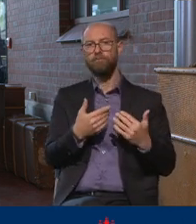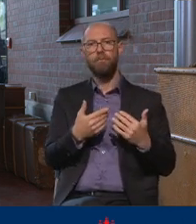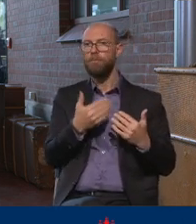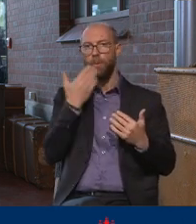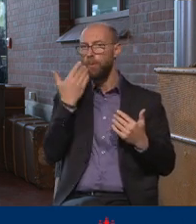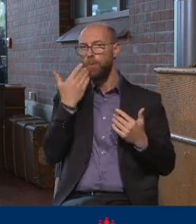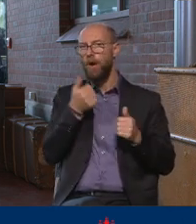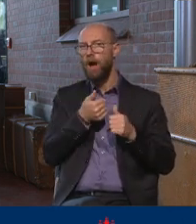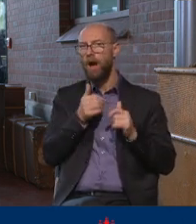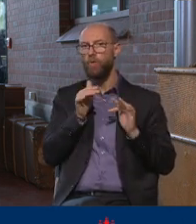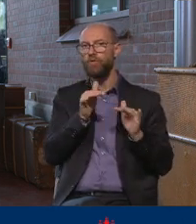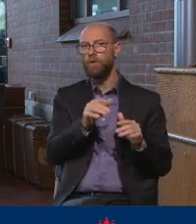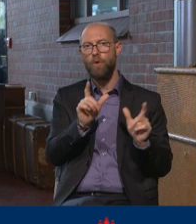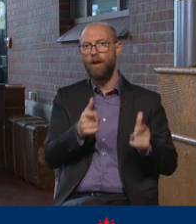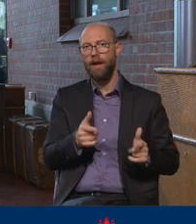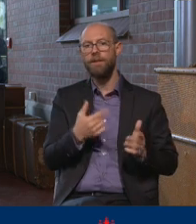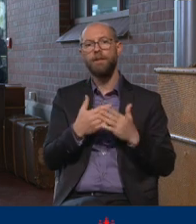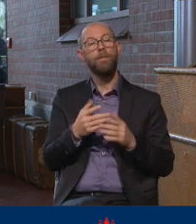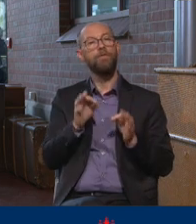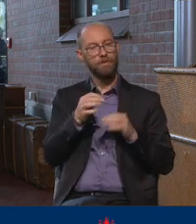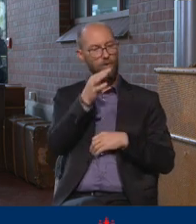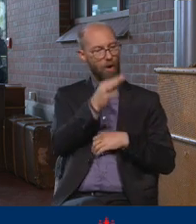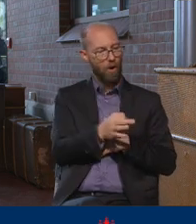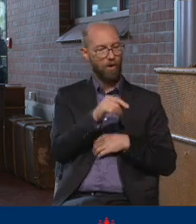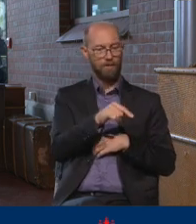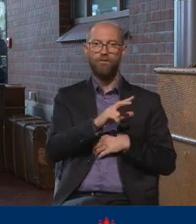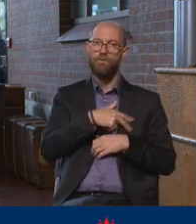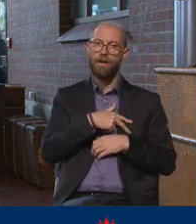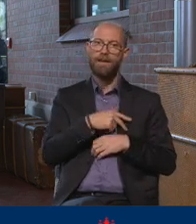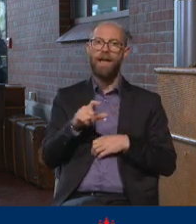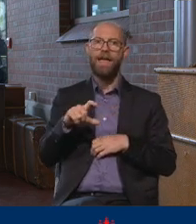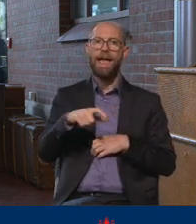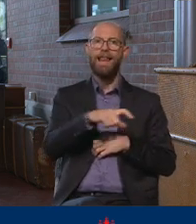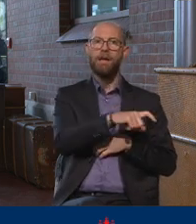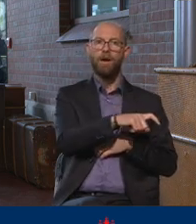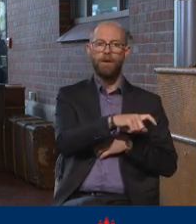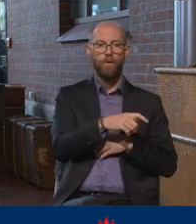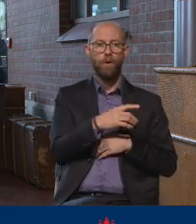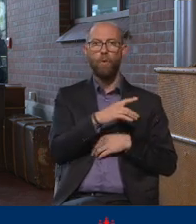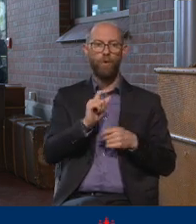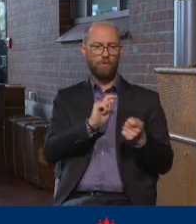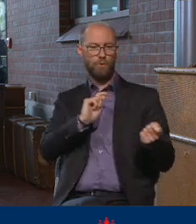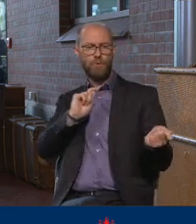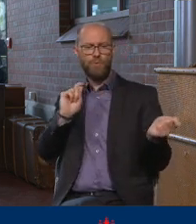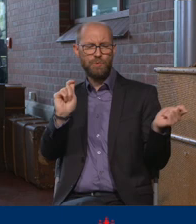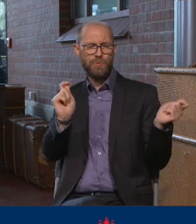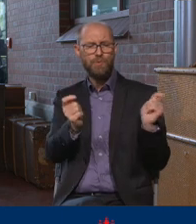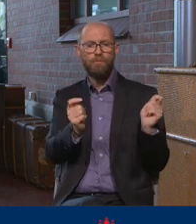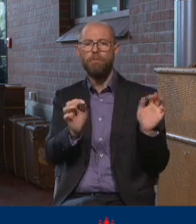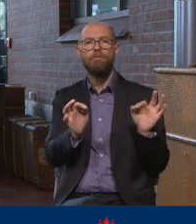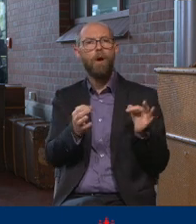ein guter weg um diesen ort wo man tatsächlich elbseite keine großen eingriffe machen muss um ihn zu